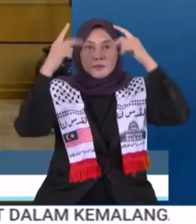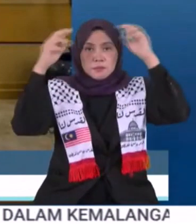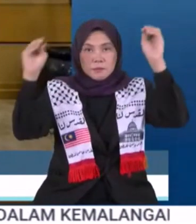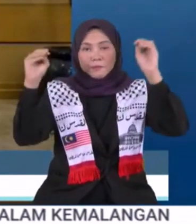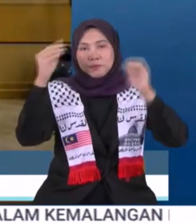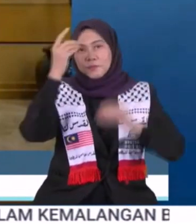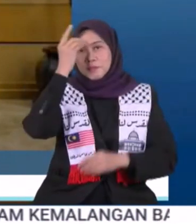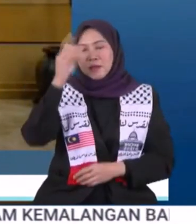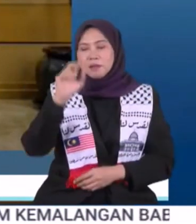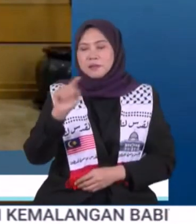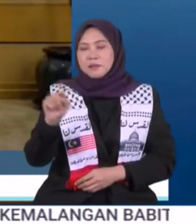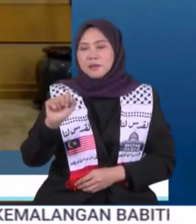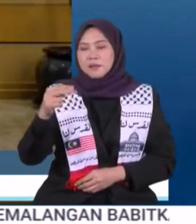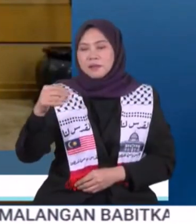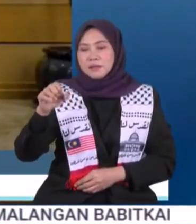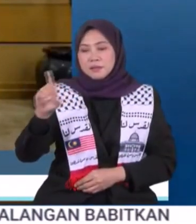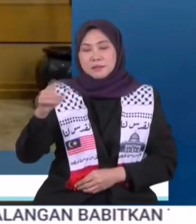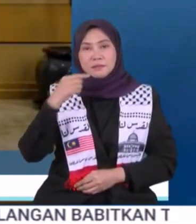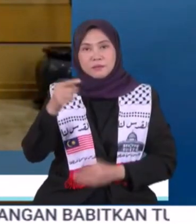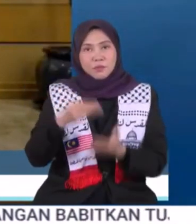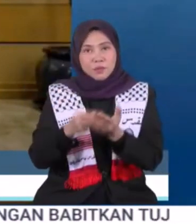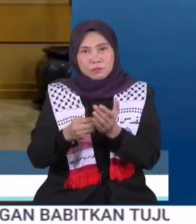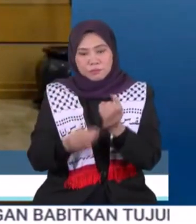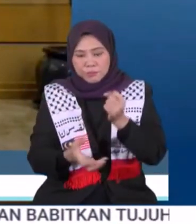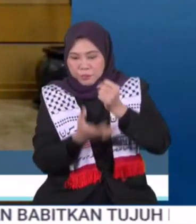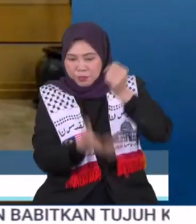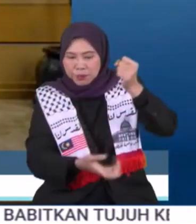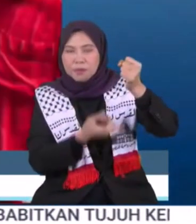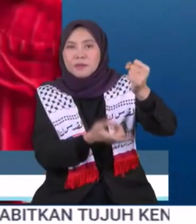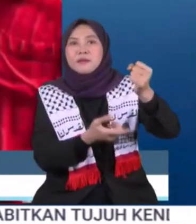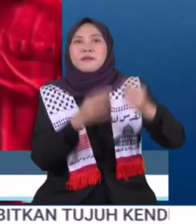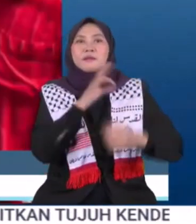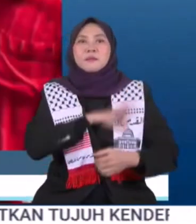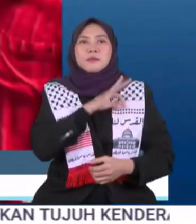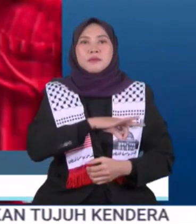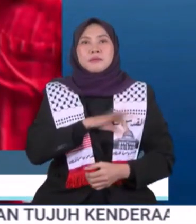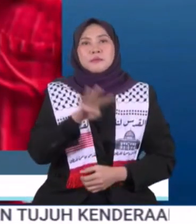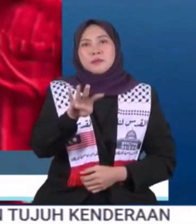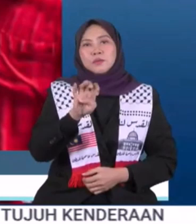Zahid Hamidi berkata, peruntukan itu bakal memberi manfaat kepada